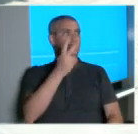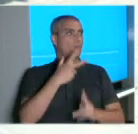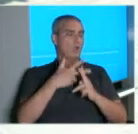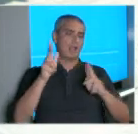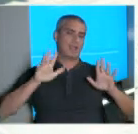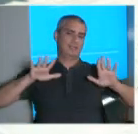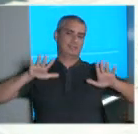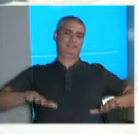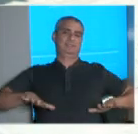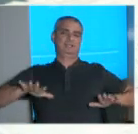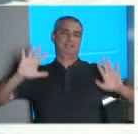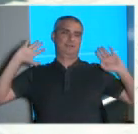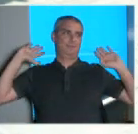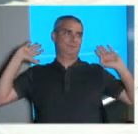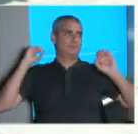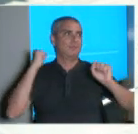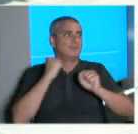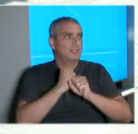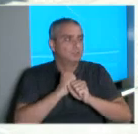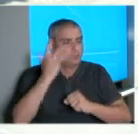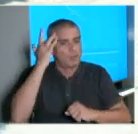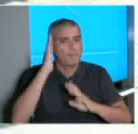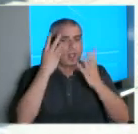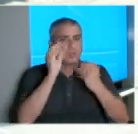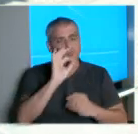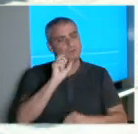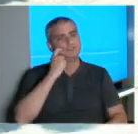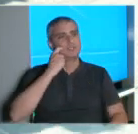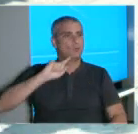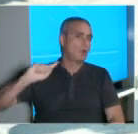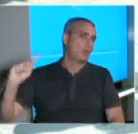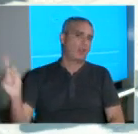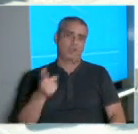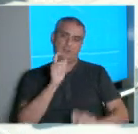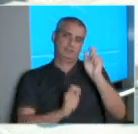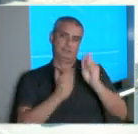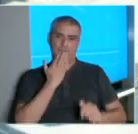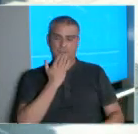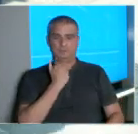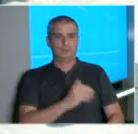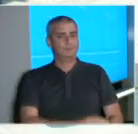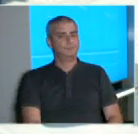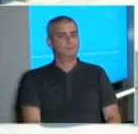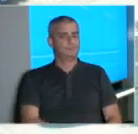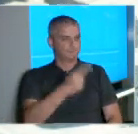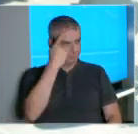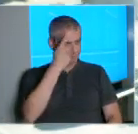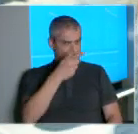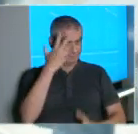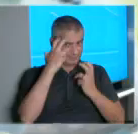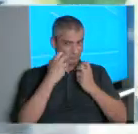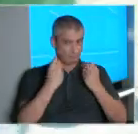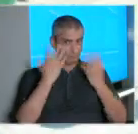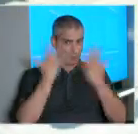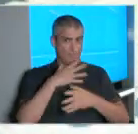על הכיסא שלהם ויעשו את מה שטוב להם ויצחקו על כל אזרחי מדינת ישראל. אתה חושב שצפויה לנו